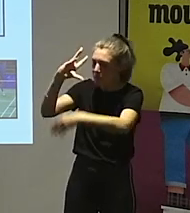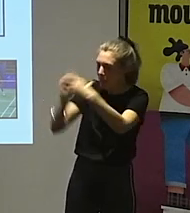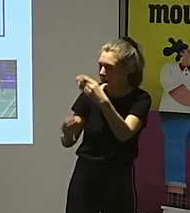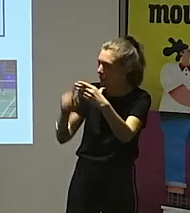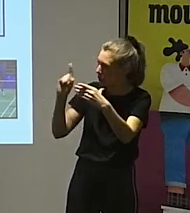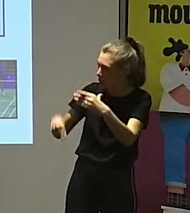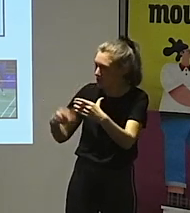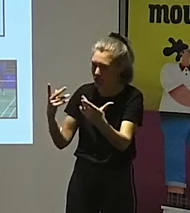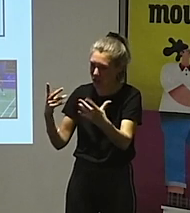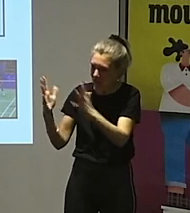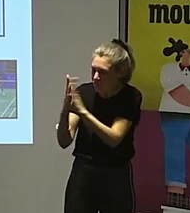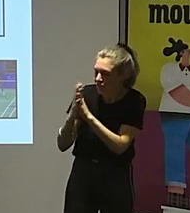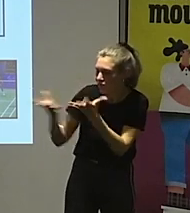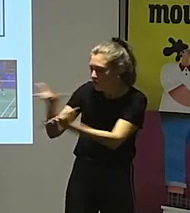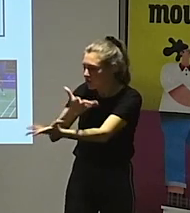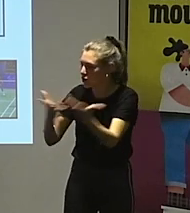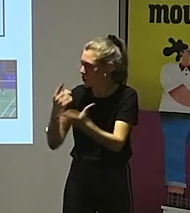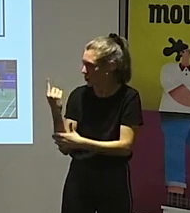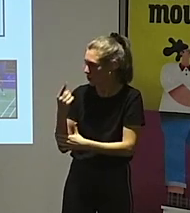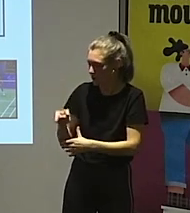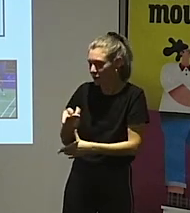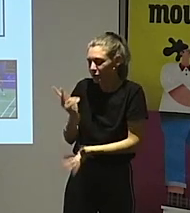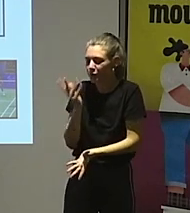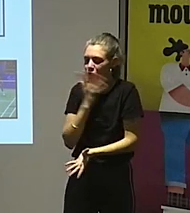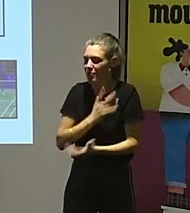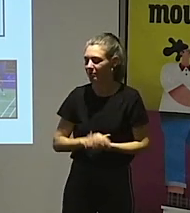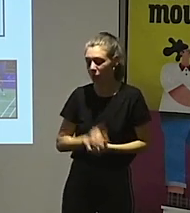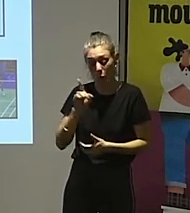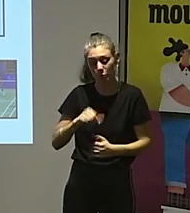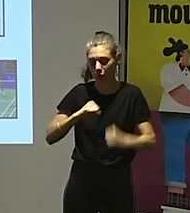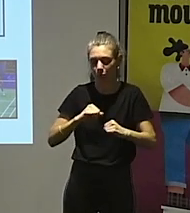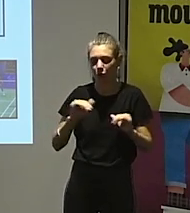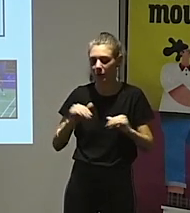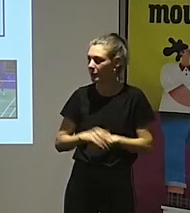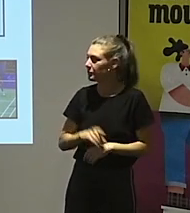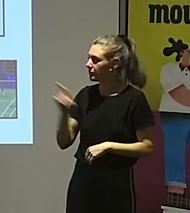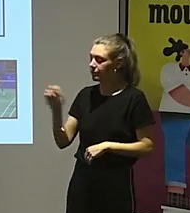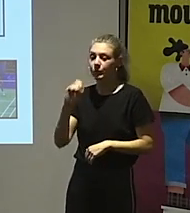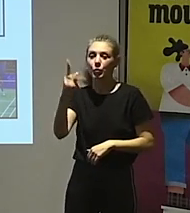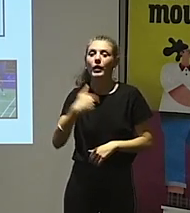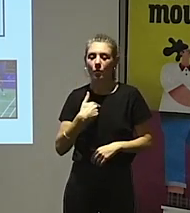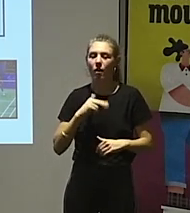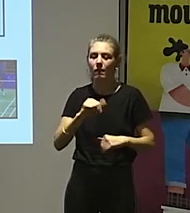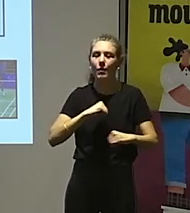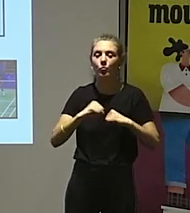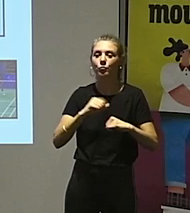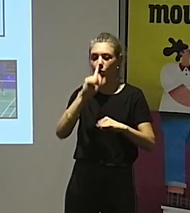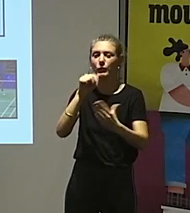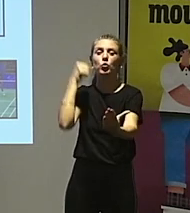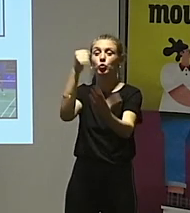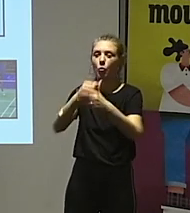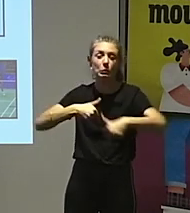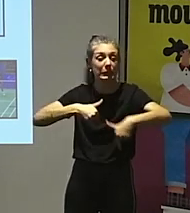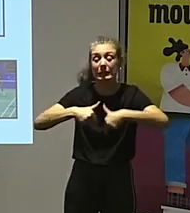Voilà. Merci. Est-ce que... Ah, je vais faire un petit peu de mouvement aussi pour aller jusqu'au bout de la salle et donner le